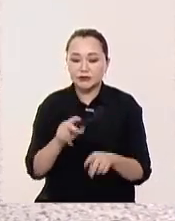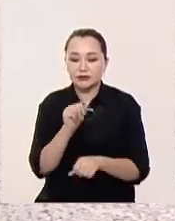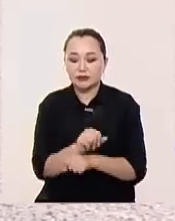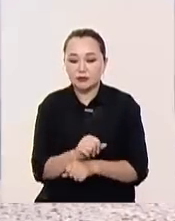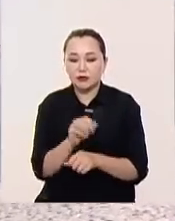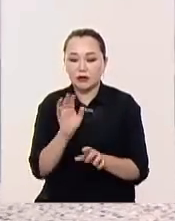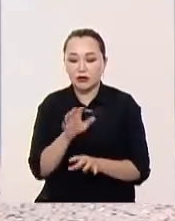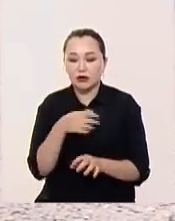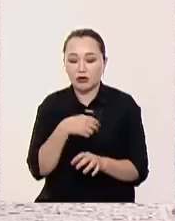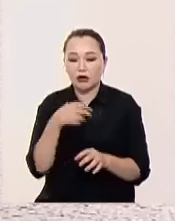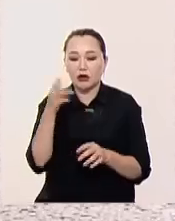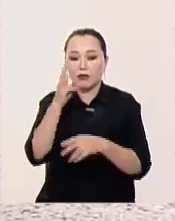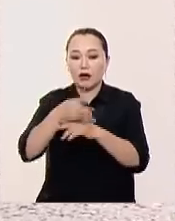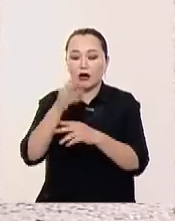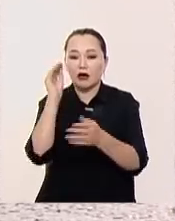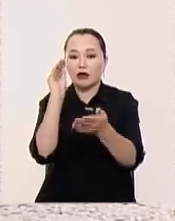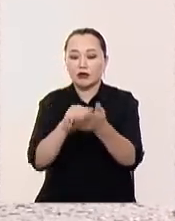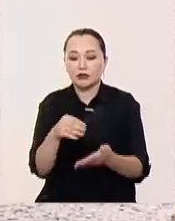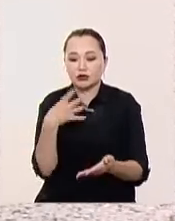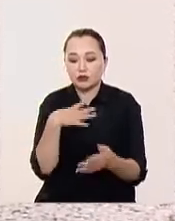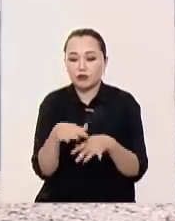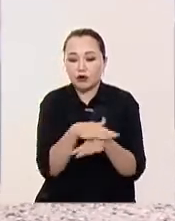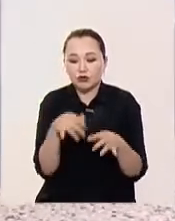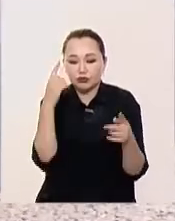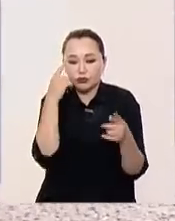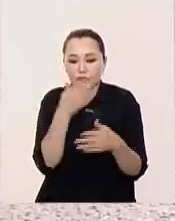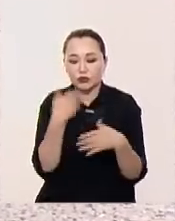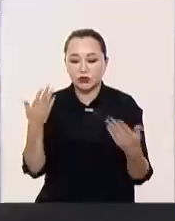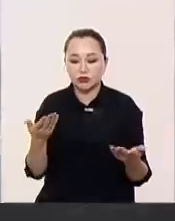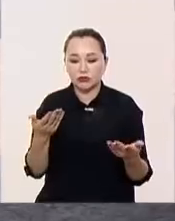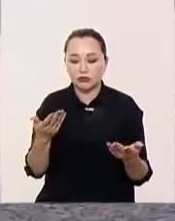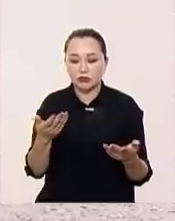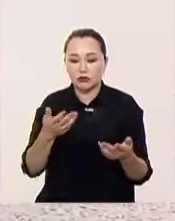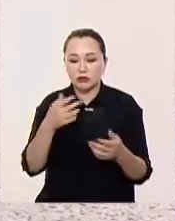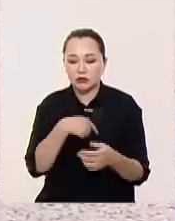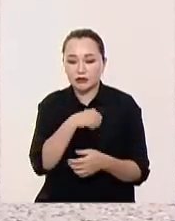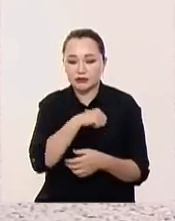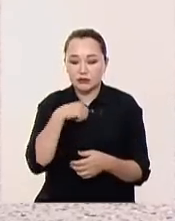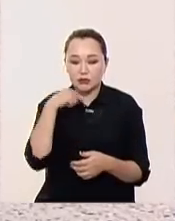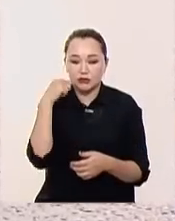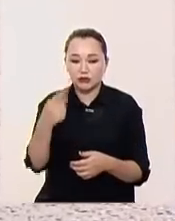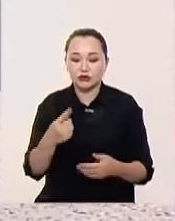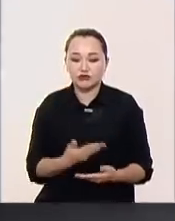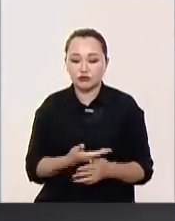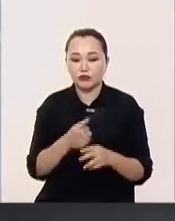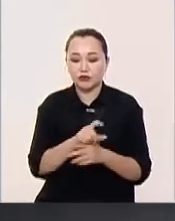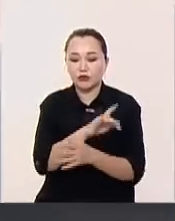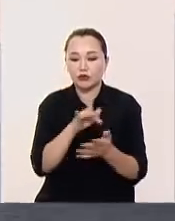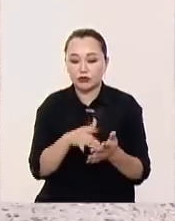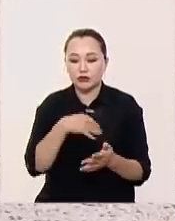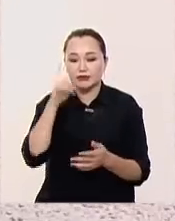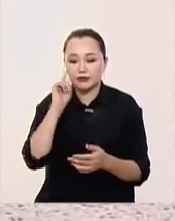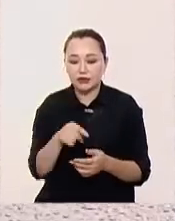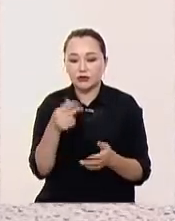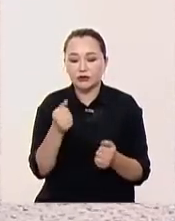орын істеме, барып та камераны қойып қойды ана. Халықты ешкім ойлап отқан жоқ сөздің ашығы. Я сама живу далеко от города, поэтому да, знаю